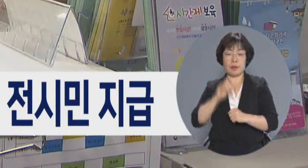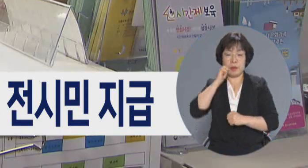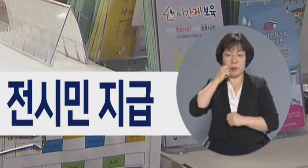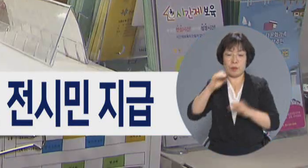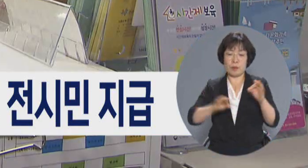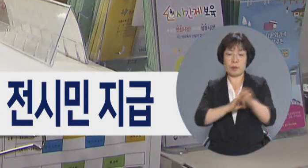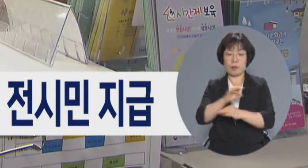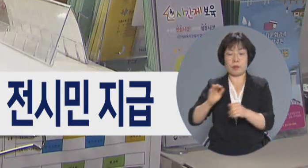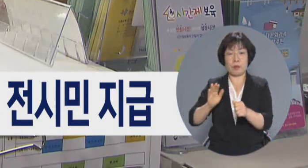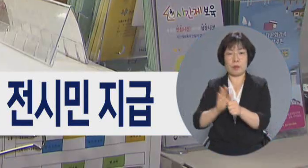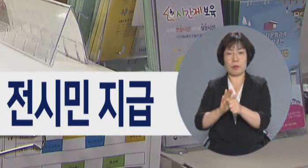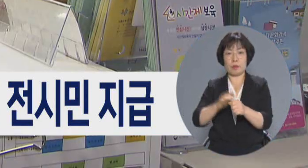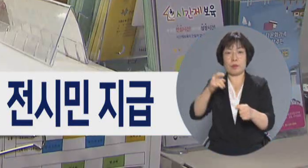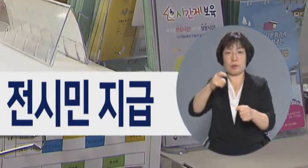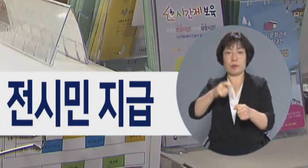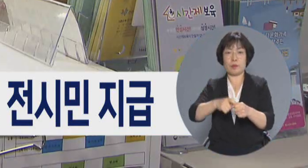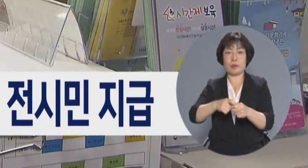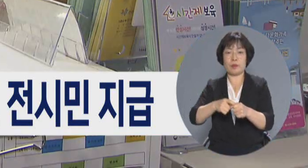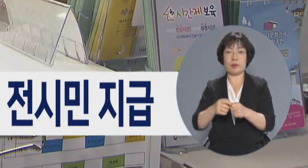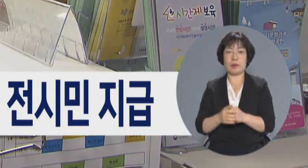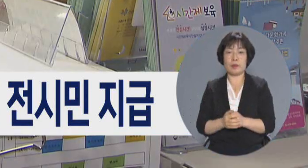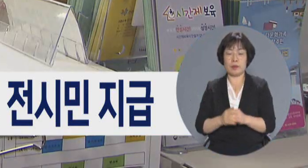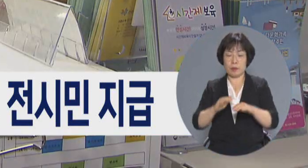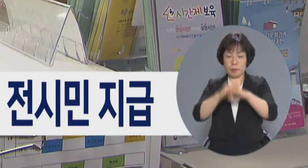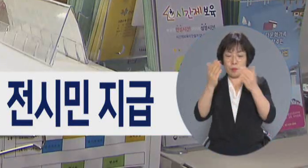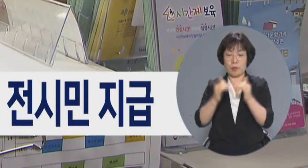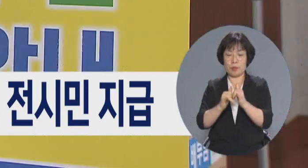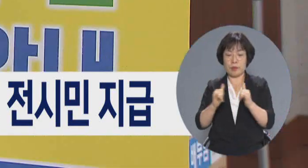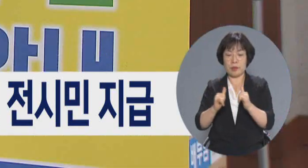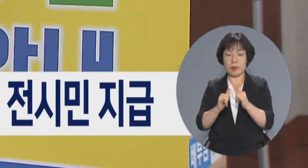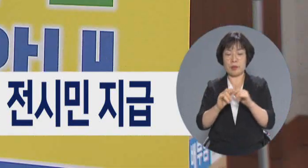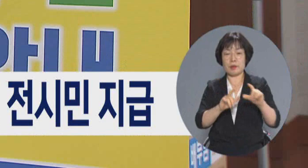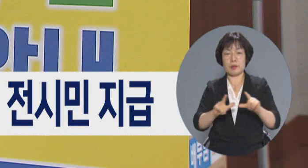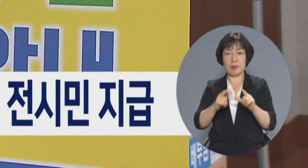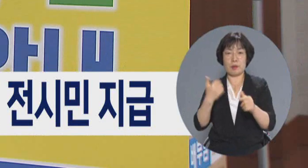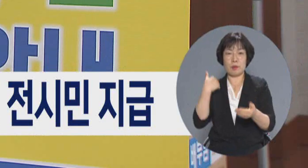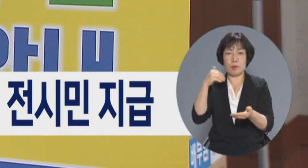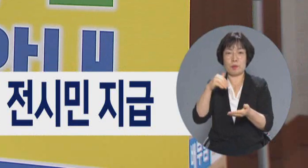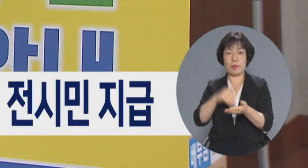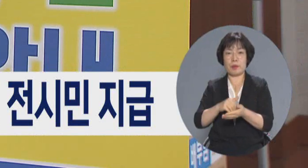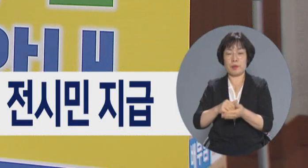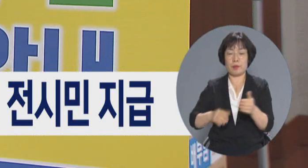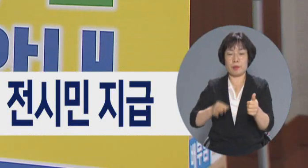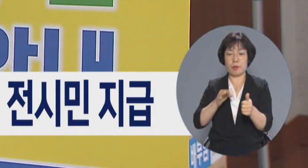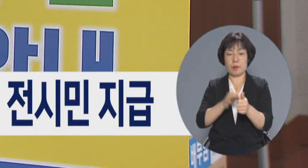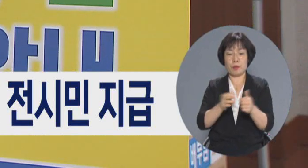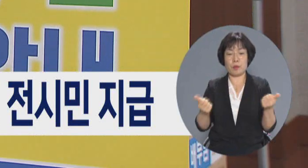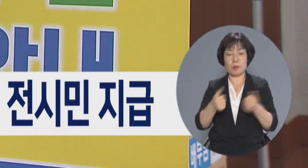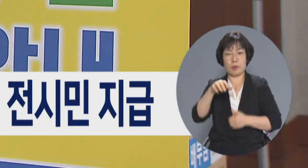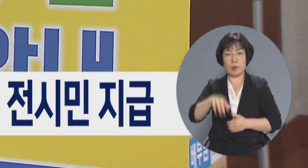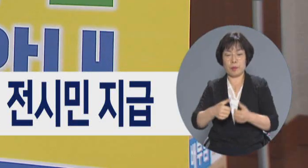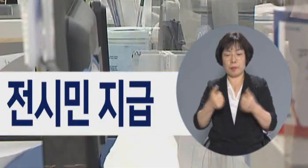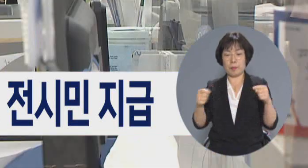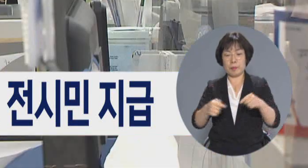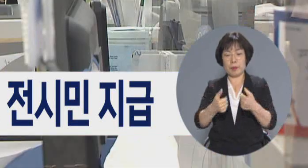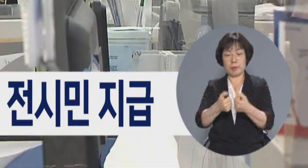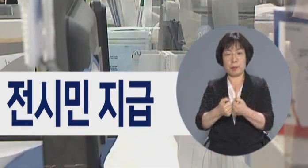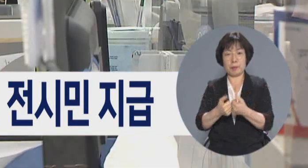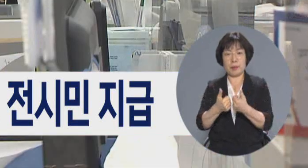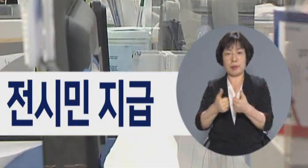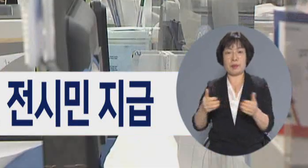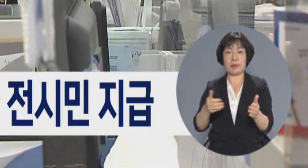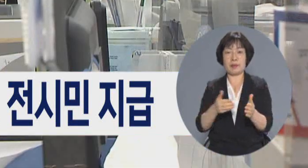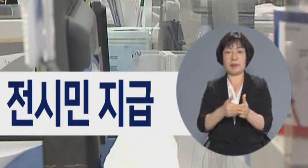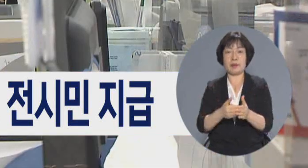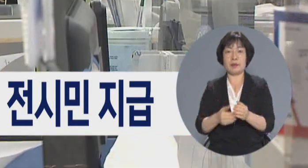경제에 조금이라도 도움이 될 수 있도록 전시민 일상회복지원금을 지급하기로 시의회와 협의를 통해 결정했다고